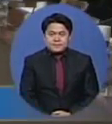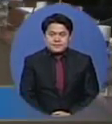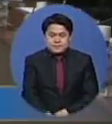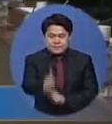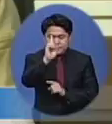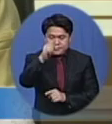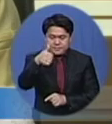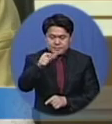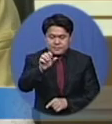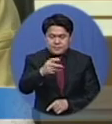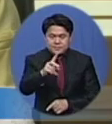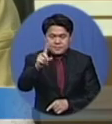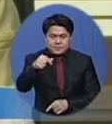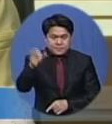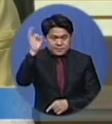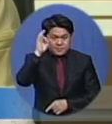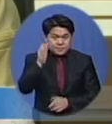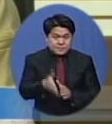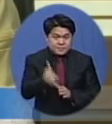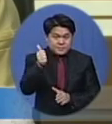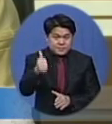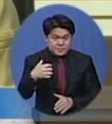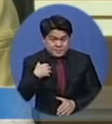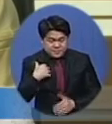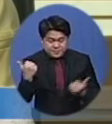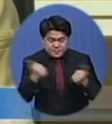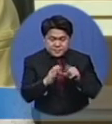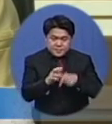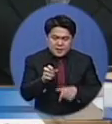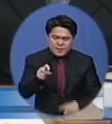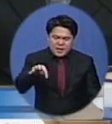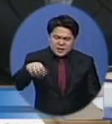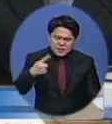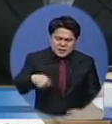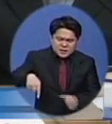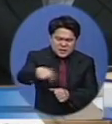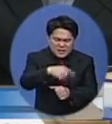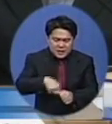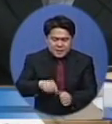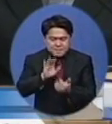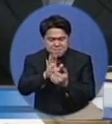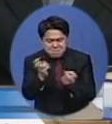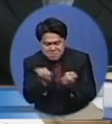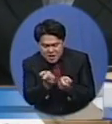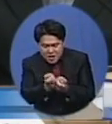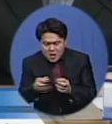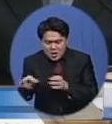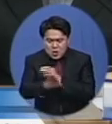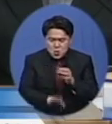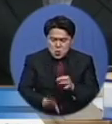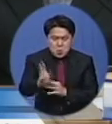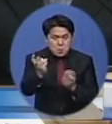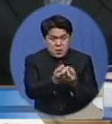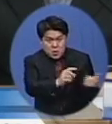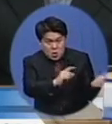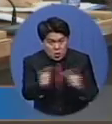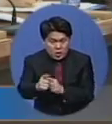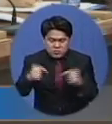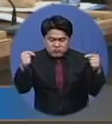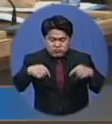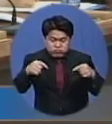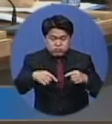이강덕 포항시장 주재로 열린 대책회의에서는 메르스 현황과 대응 대책, 지역 경제 활성화 방안 등에 대해